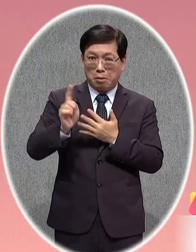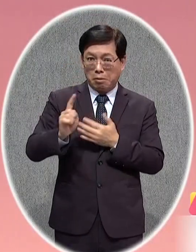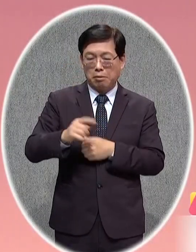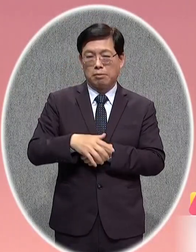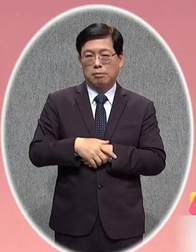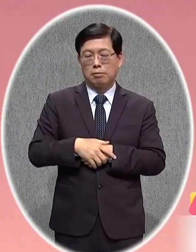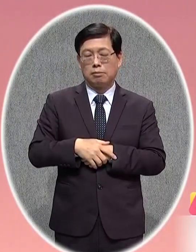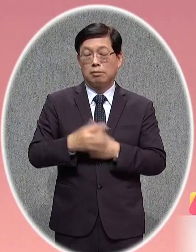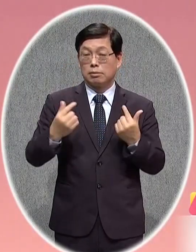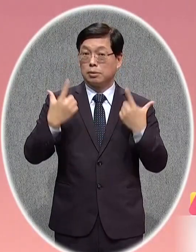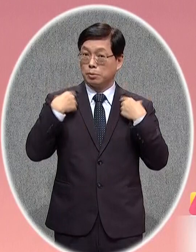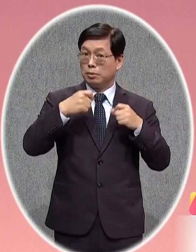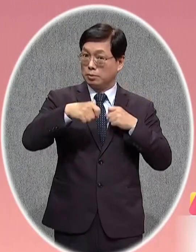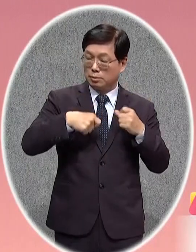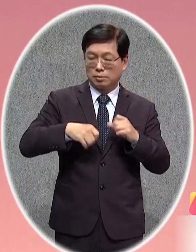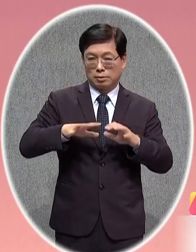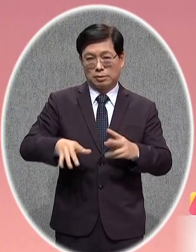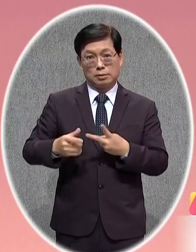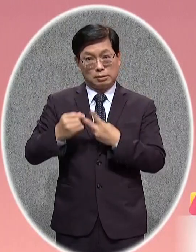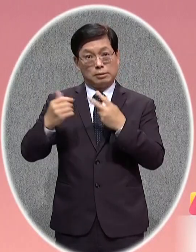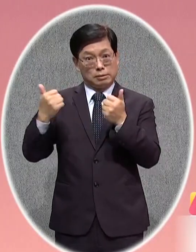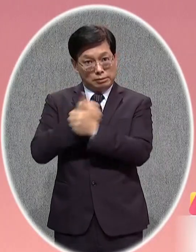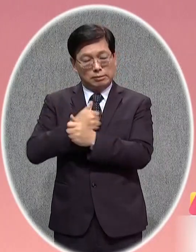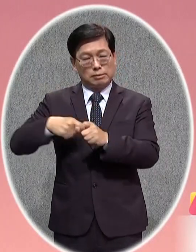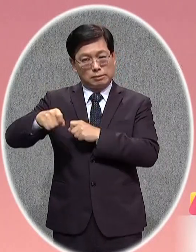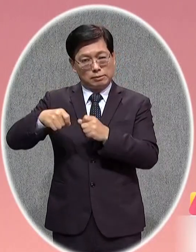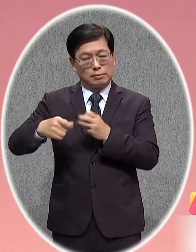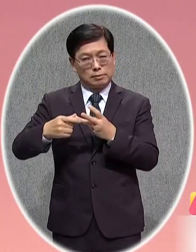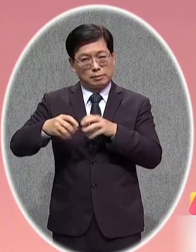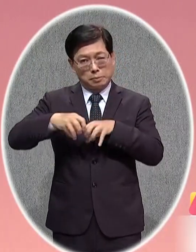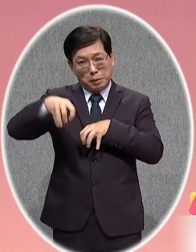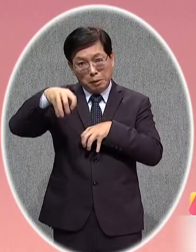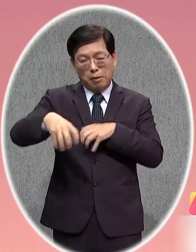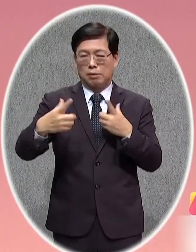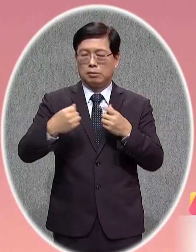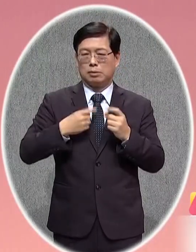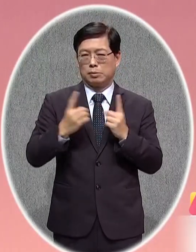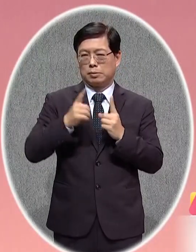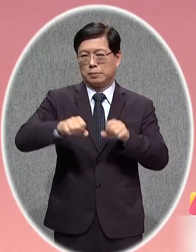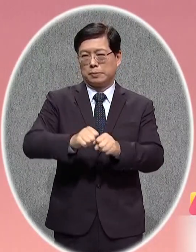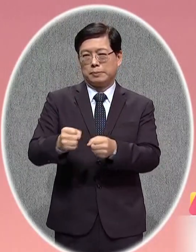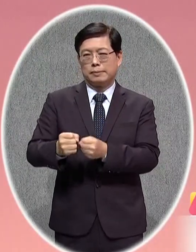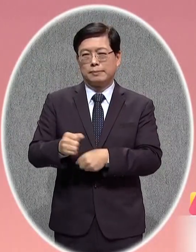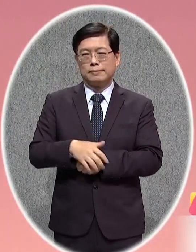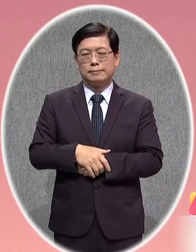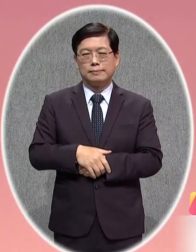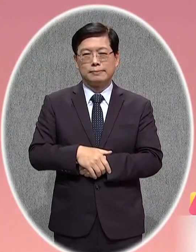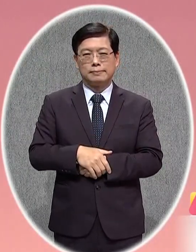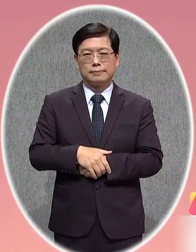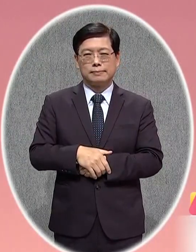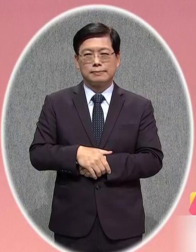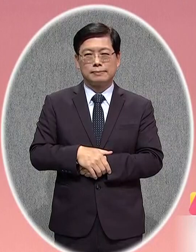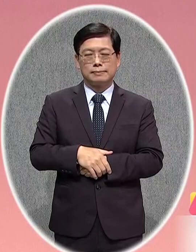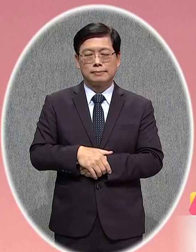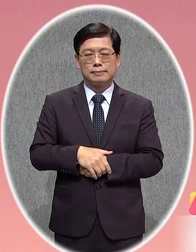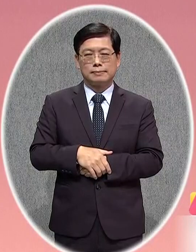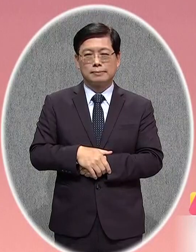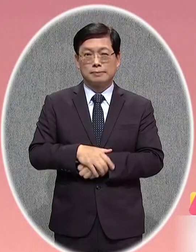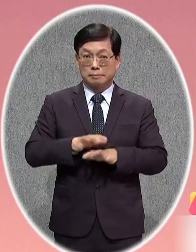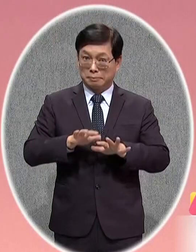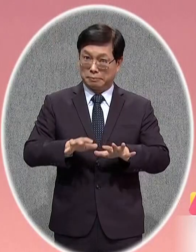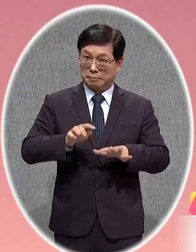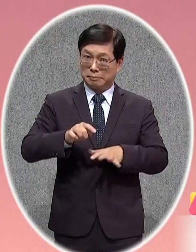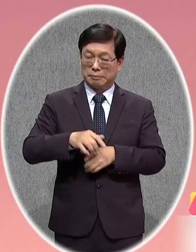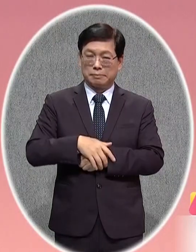论原方案或者是外推方案，都是破坏藻礁。所以